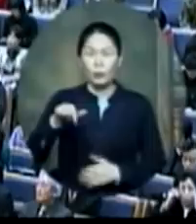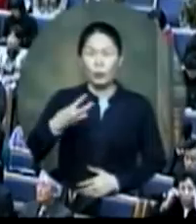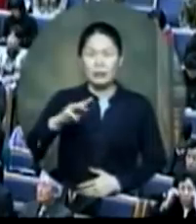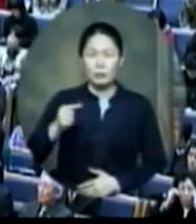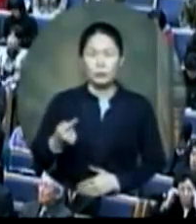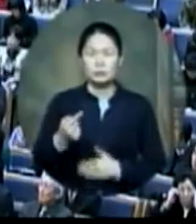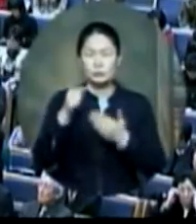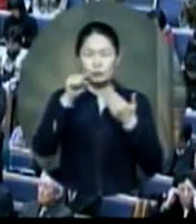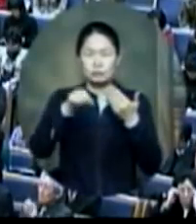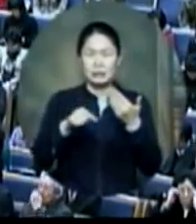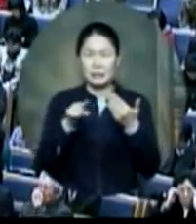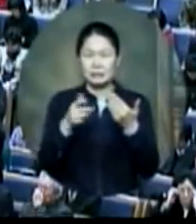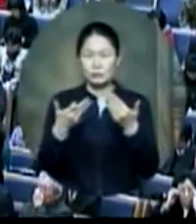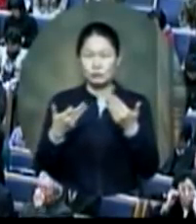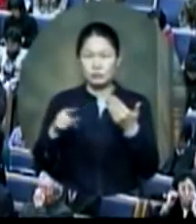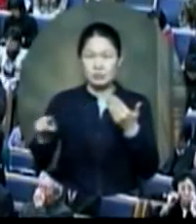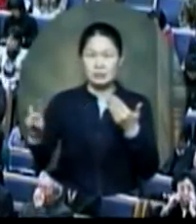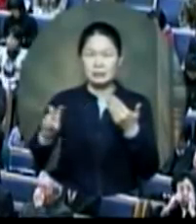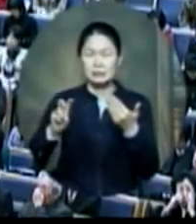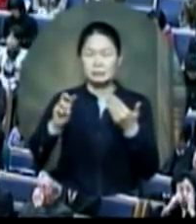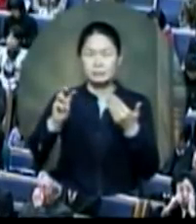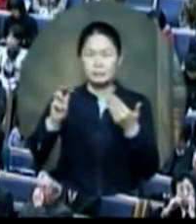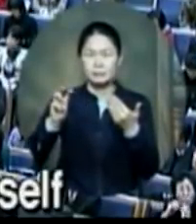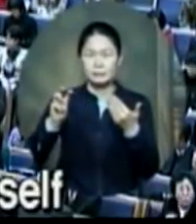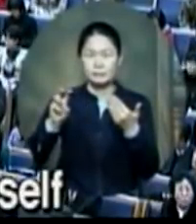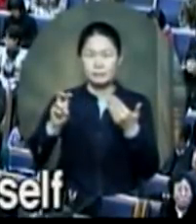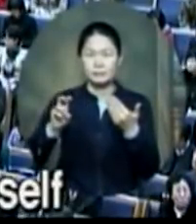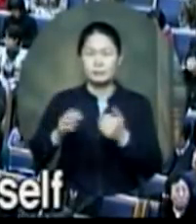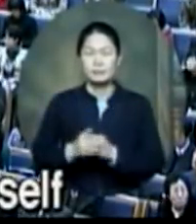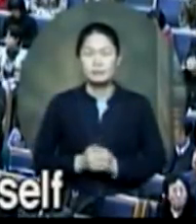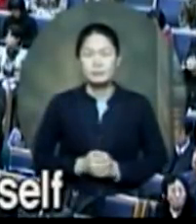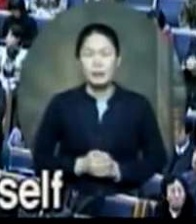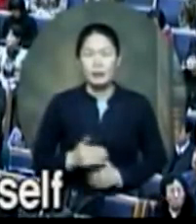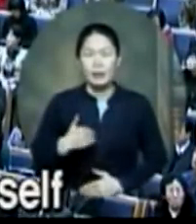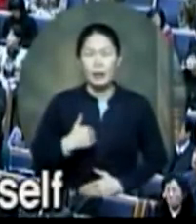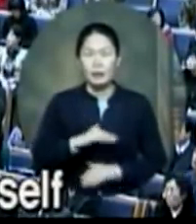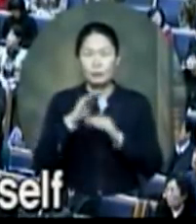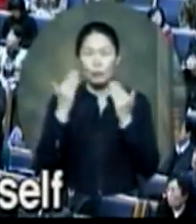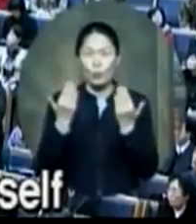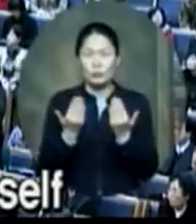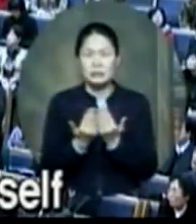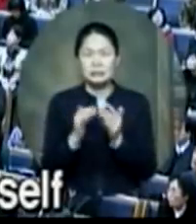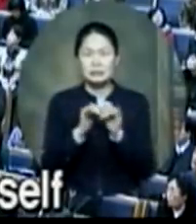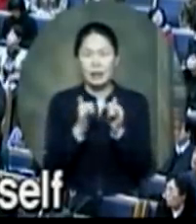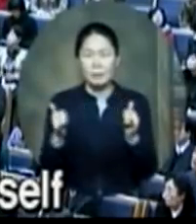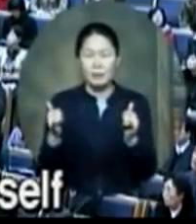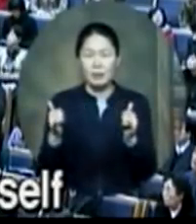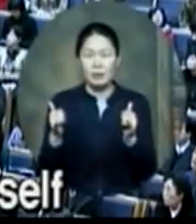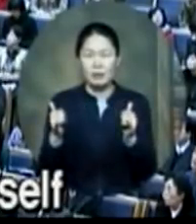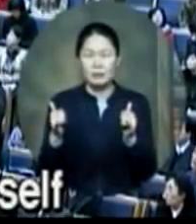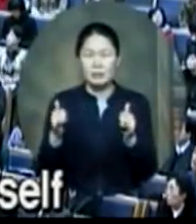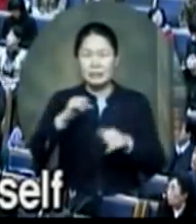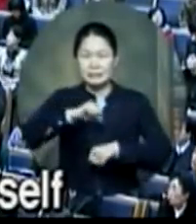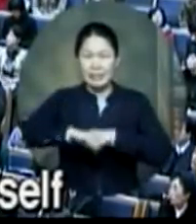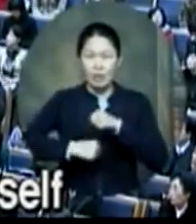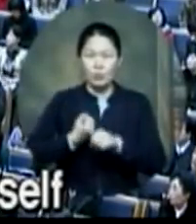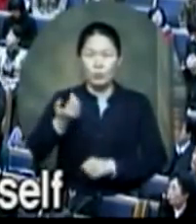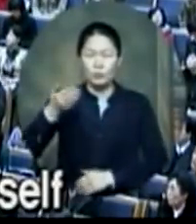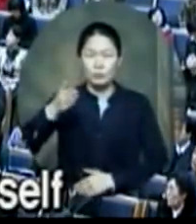고린도전서 9장 19절에서 20절 내가 모든 사람에게서